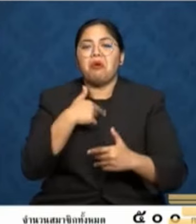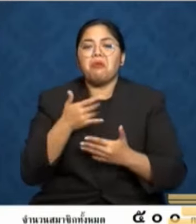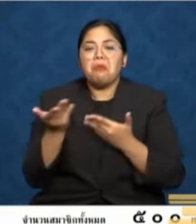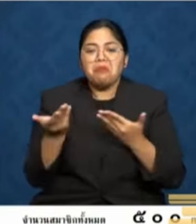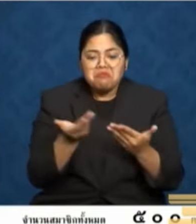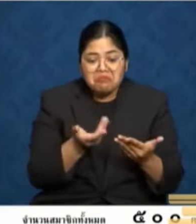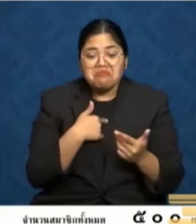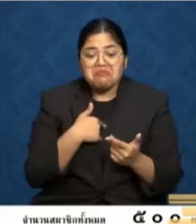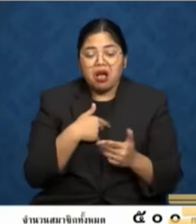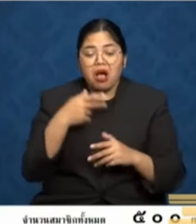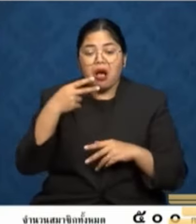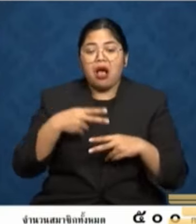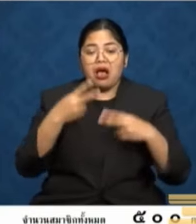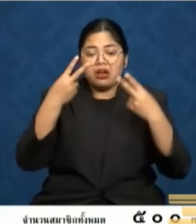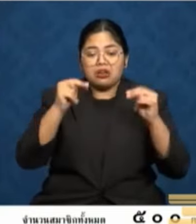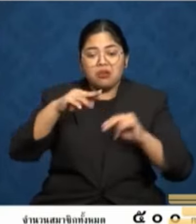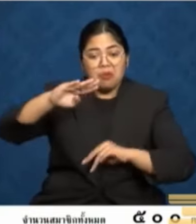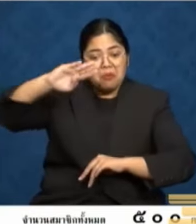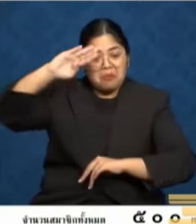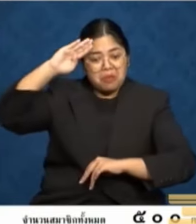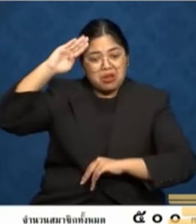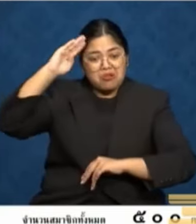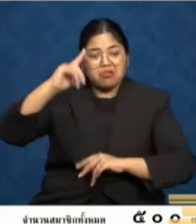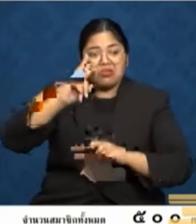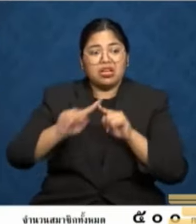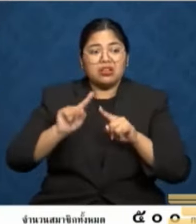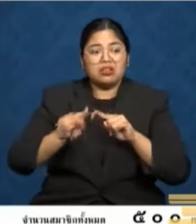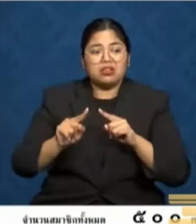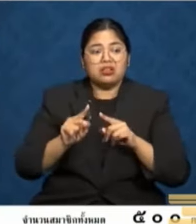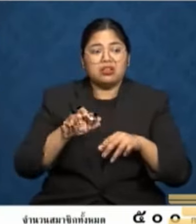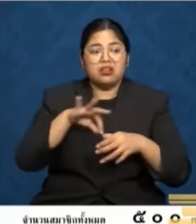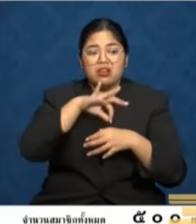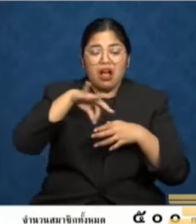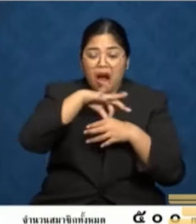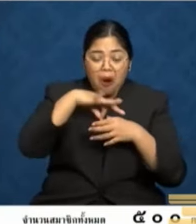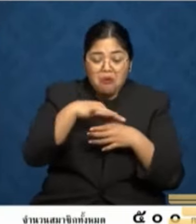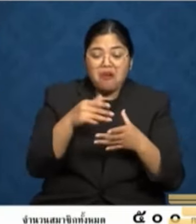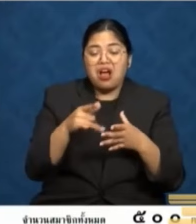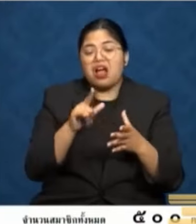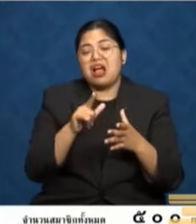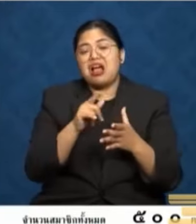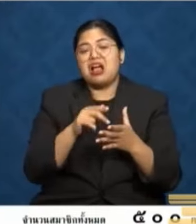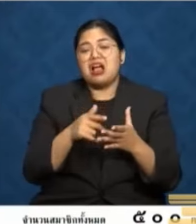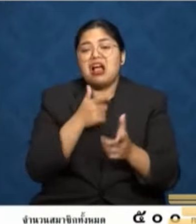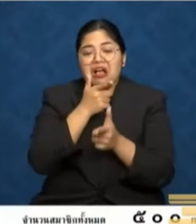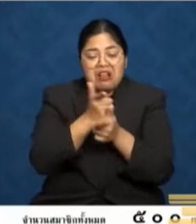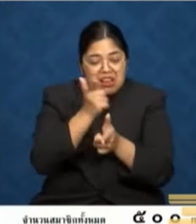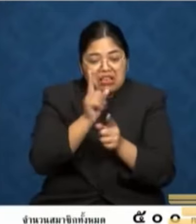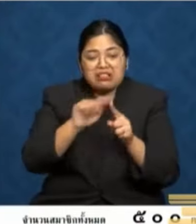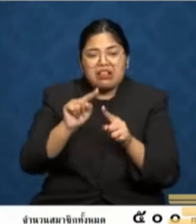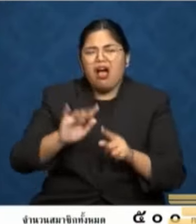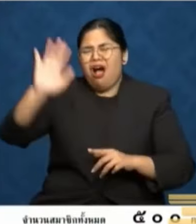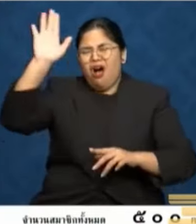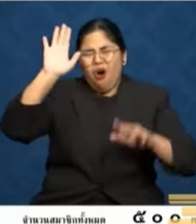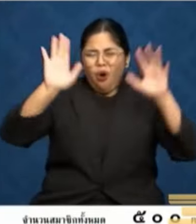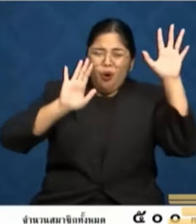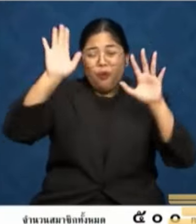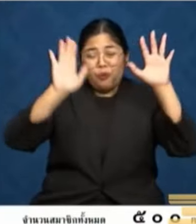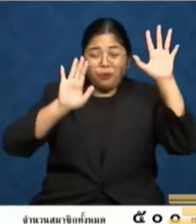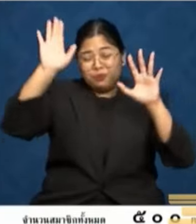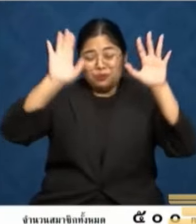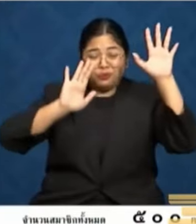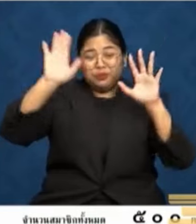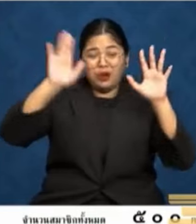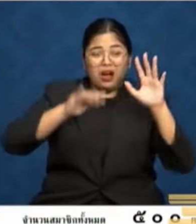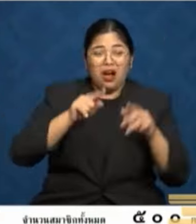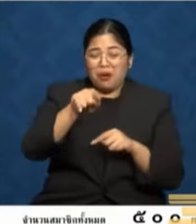ตอนนั้นท่านนายกประยุทธ์เลี้ยงกาแฟครับท่านประธานครับผมบอกเลยครับตอนตอนตอนไปกับสหายแสงผมบอกเลยนะครับเอาแล้วนะเพราะ